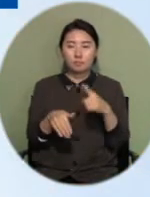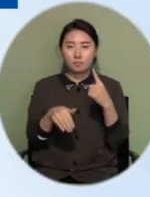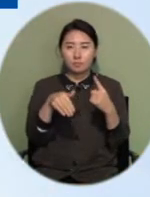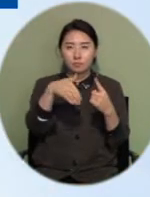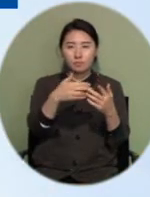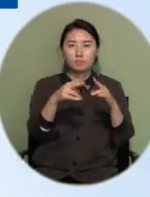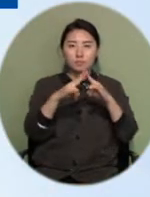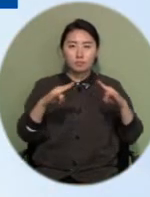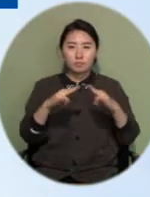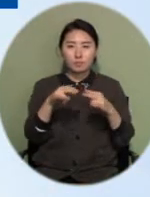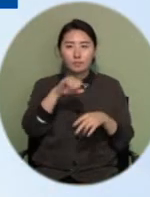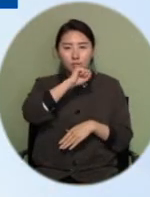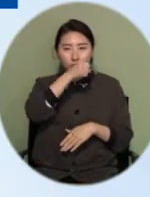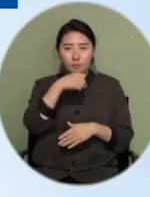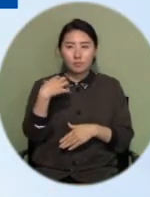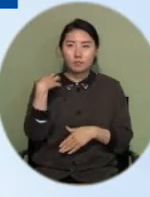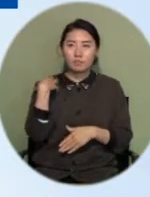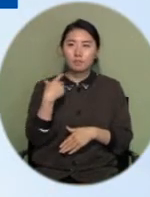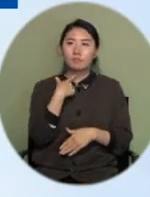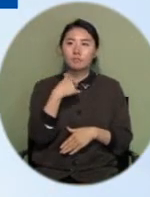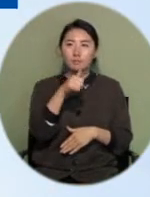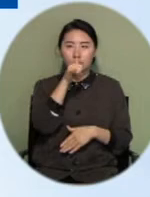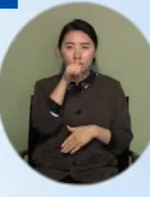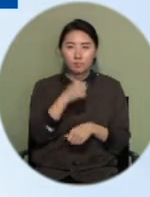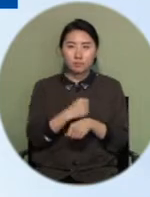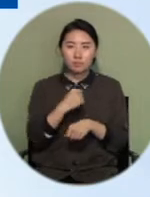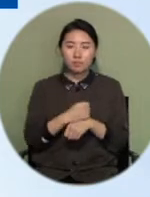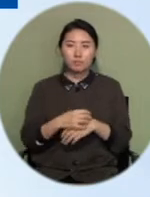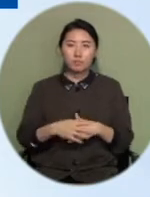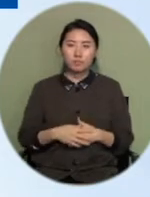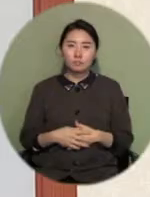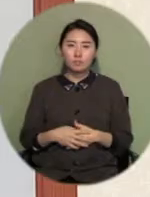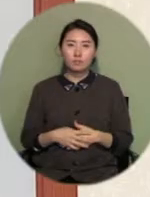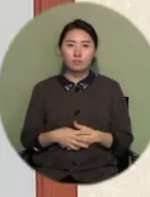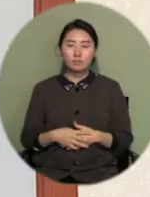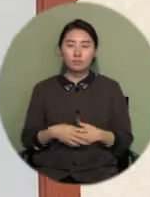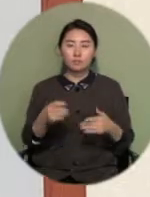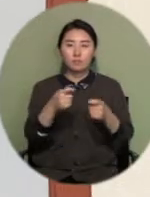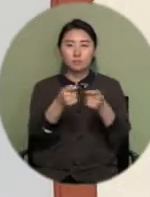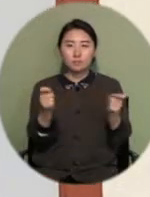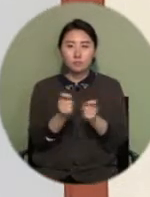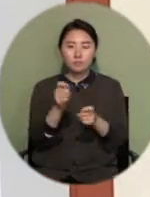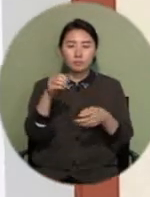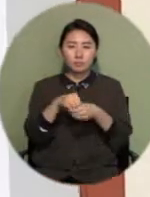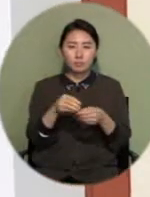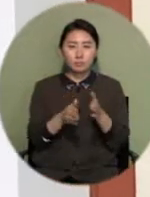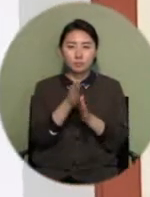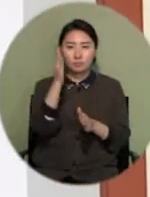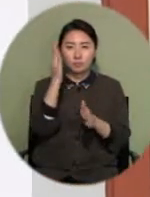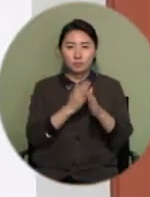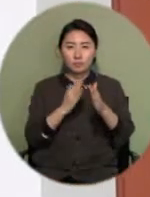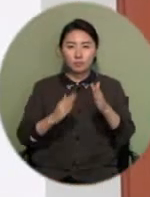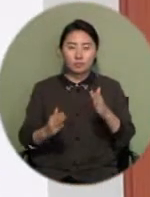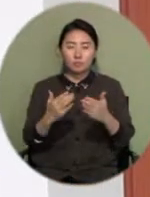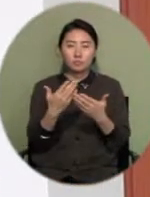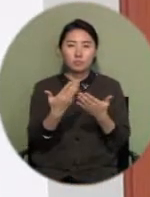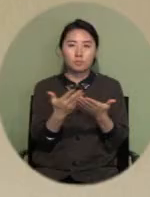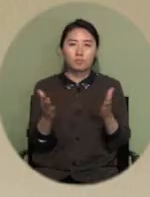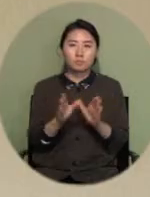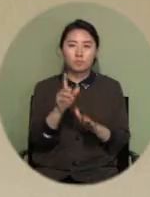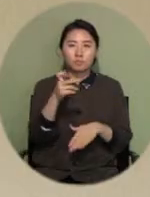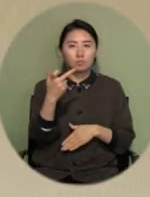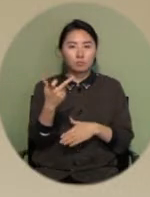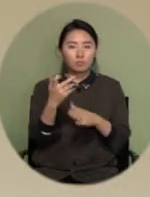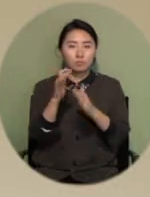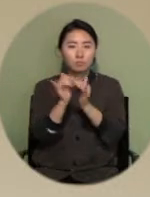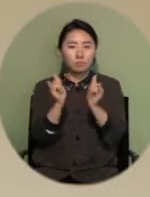선거캠프 회계 책임자였던 것을 선관위 를 통해 확인할 수 있었습니다 침상을 포함해 시설관리공단 간부 직원 12명 중